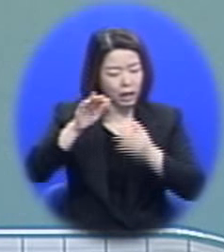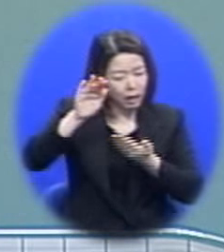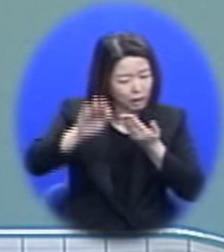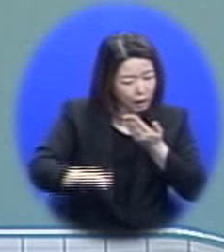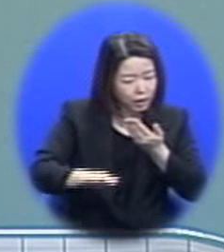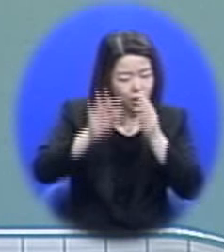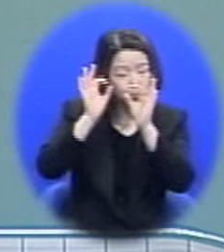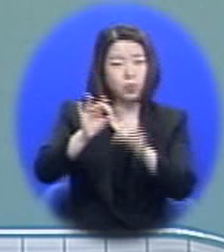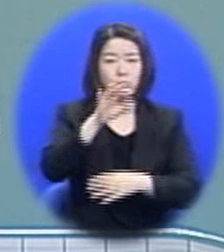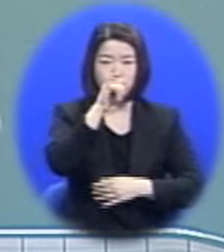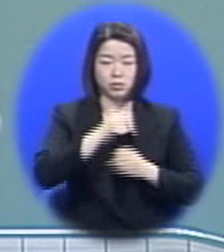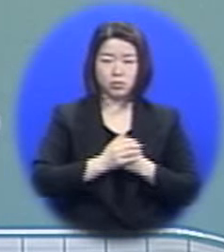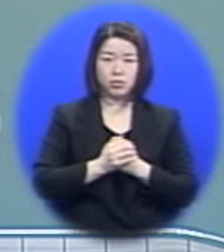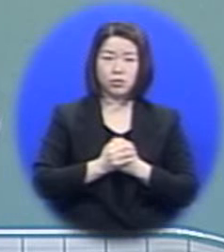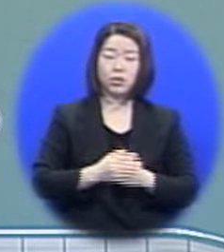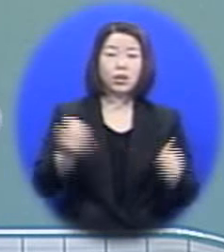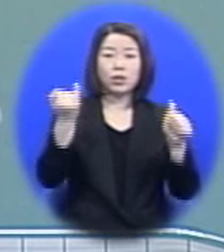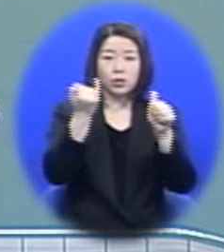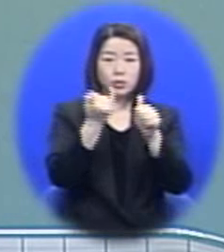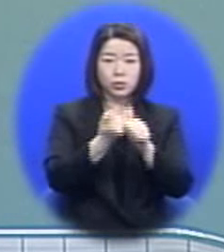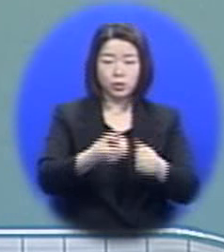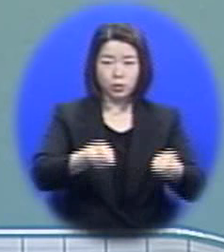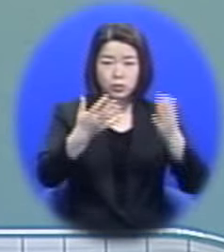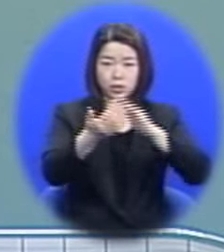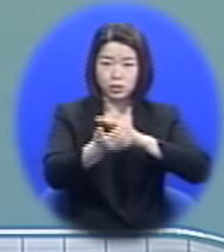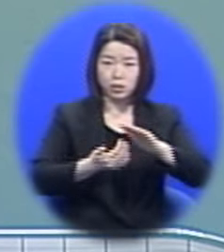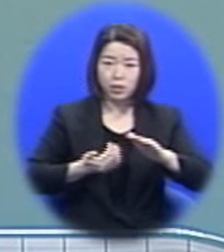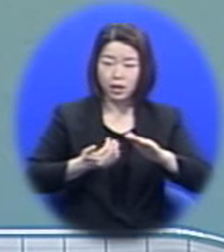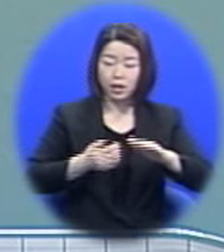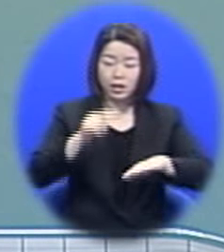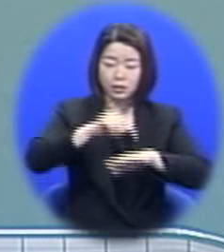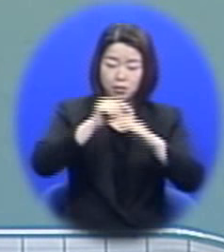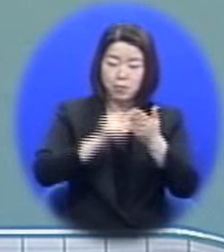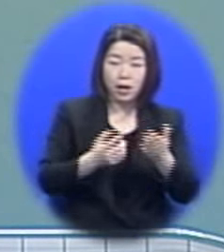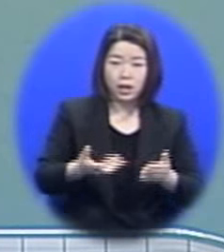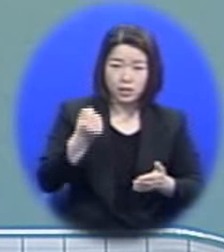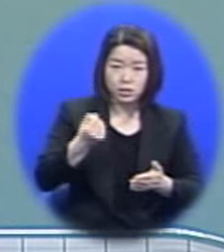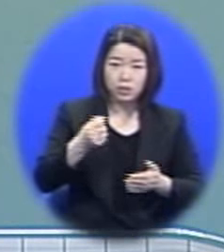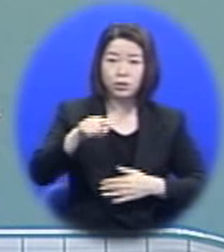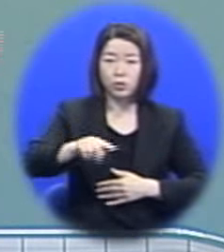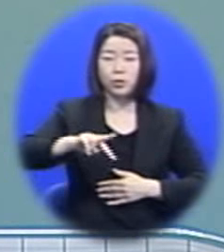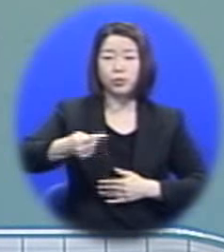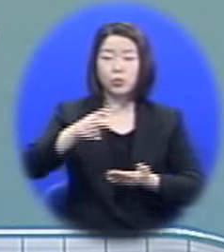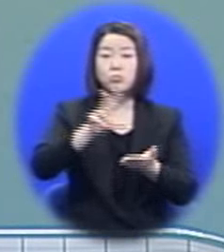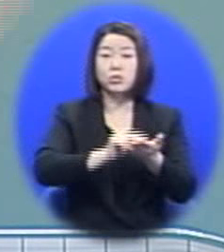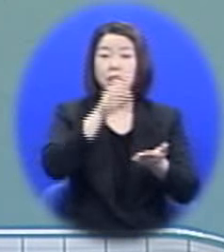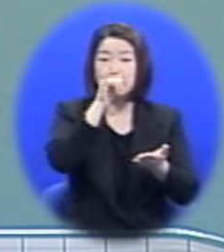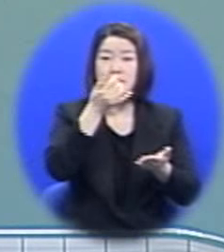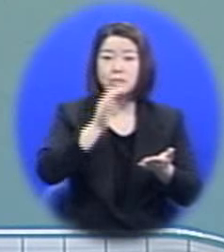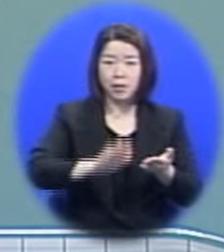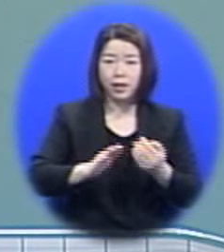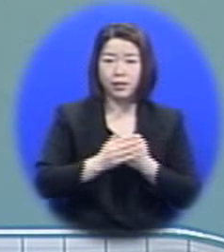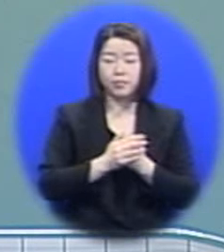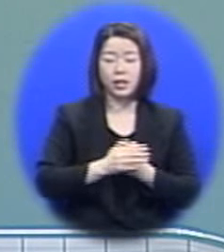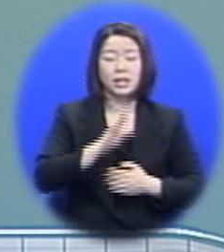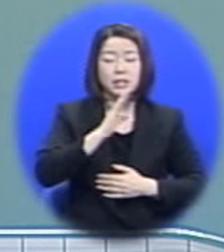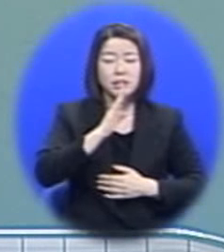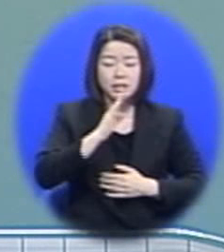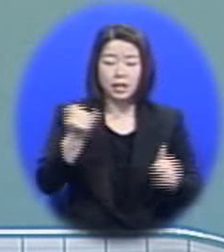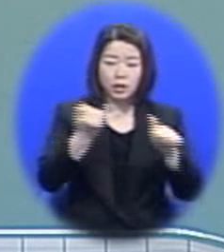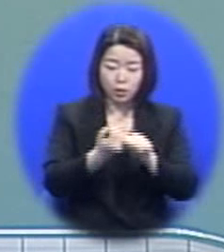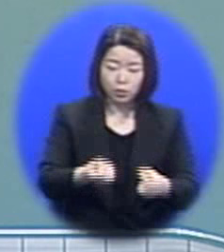거예요. 결혼하기 전에 혹시 그런 마음을 가진 것도 문제지만 결혼하고 난 다음에는 이제 진짜 정리해야